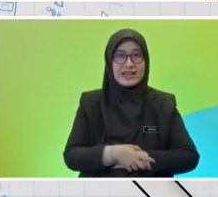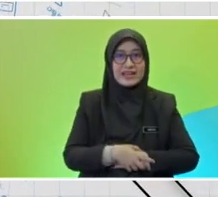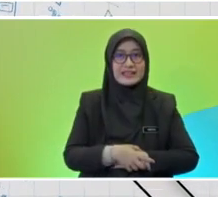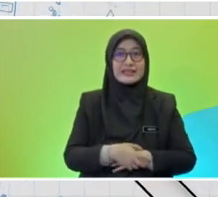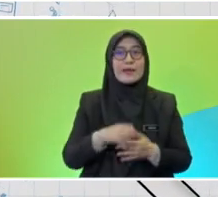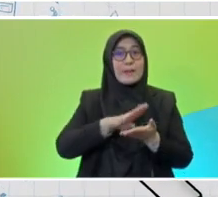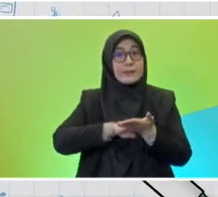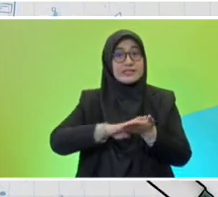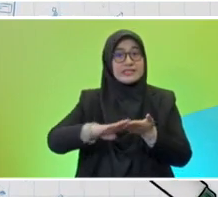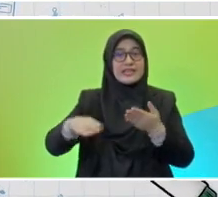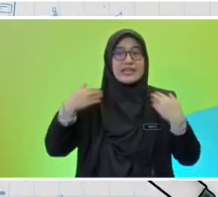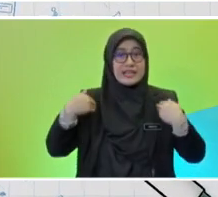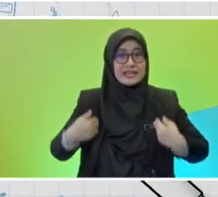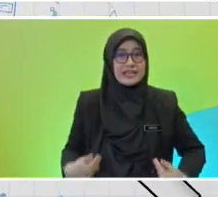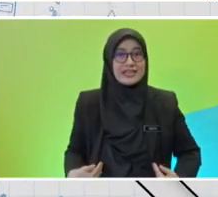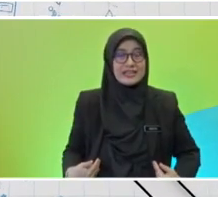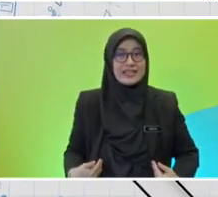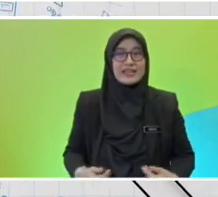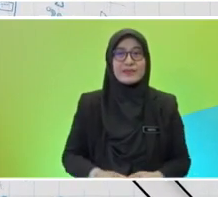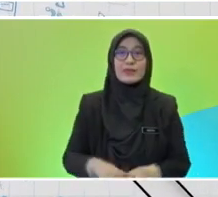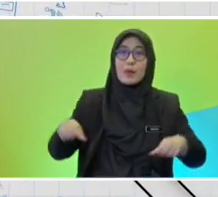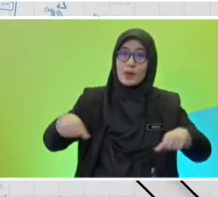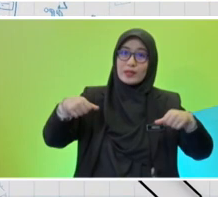untuk membersihkan najis